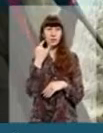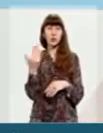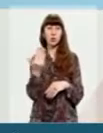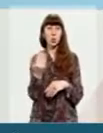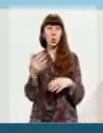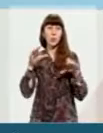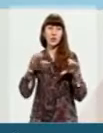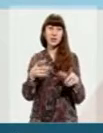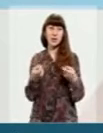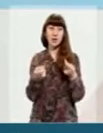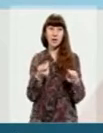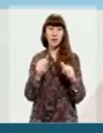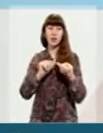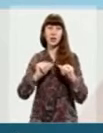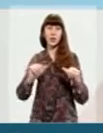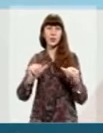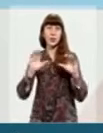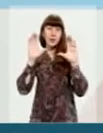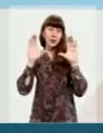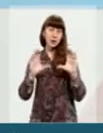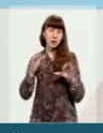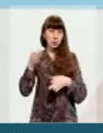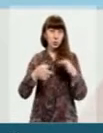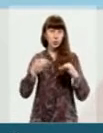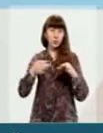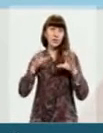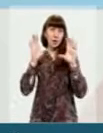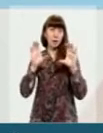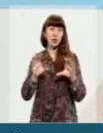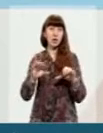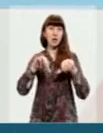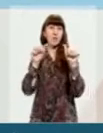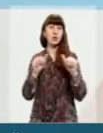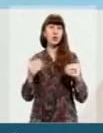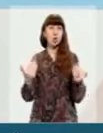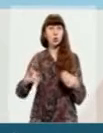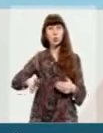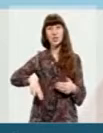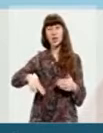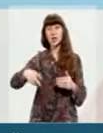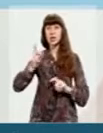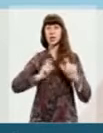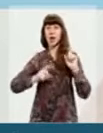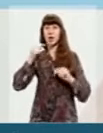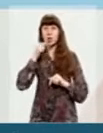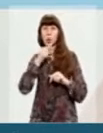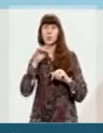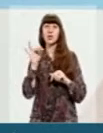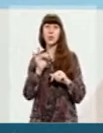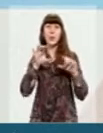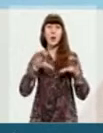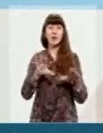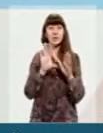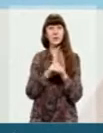которых председательствовал в комитетах по законодательству и судебно-правовой форме. Сейчас он директор Института экономики и права при